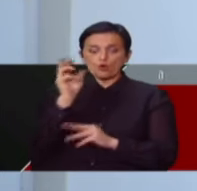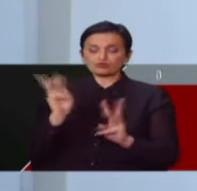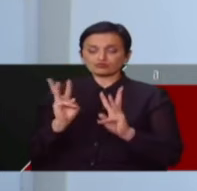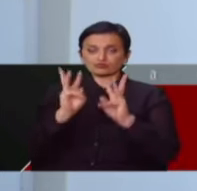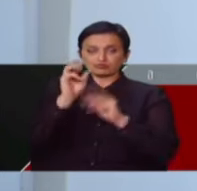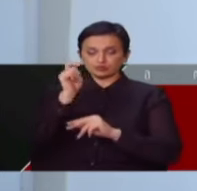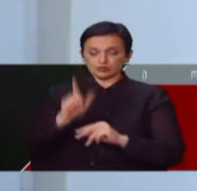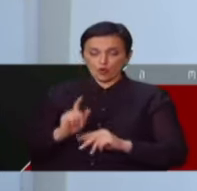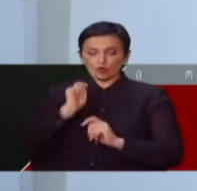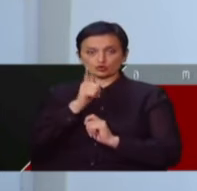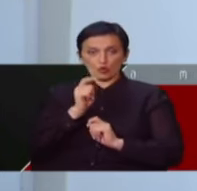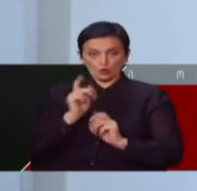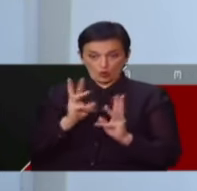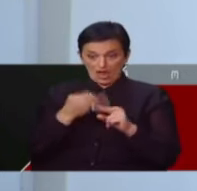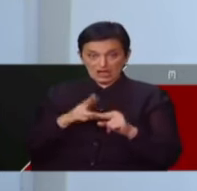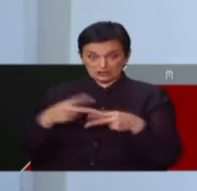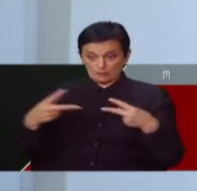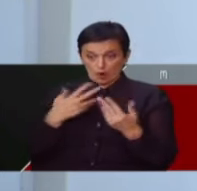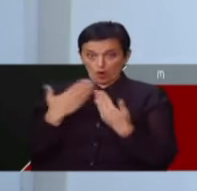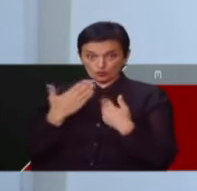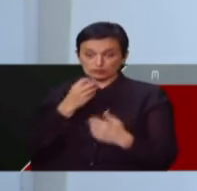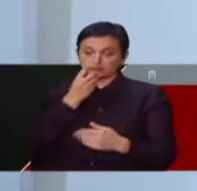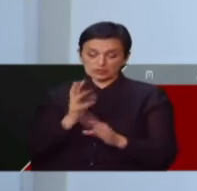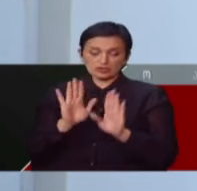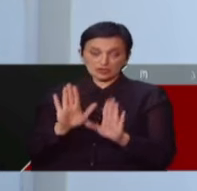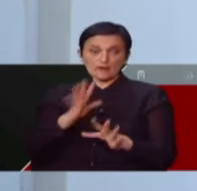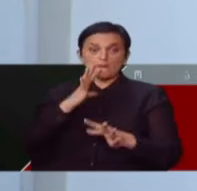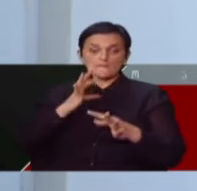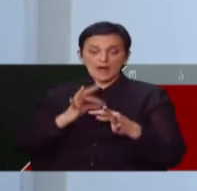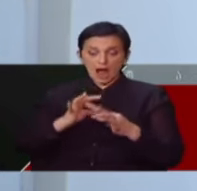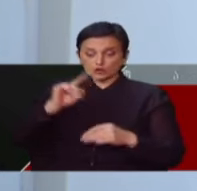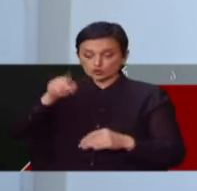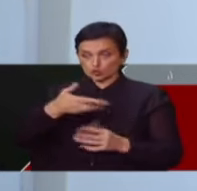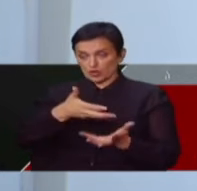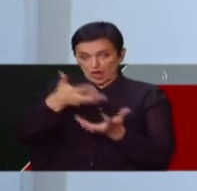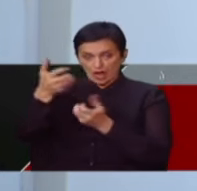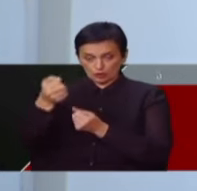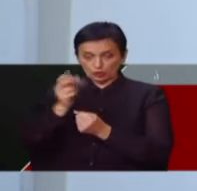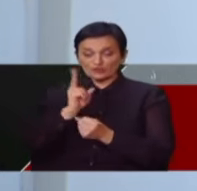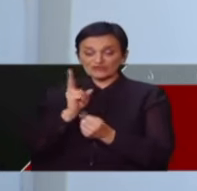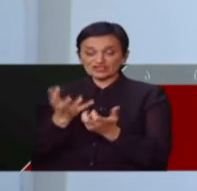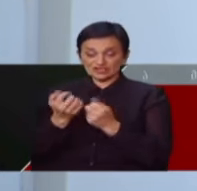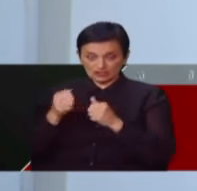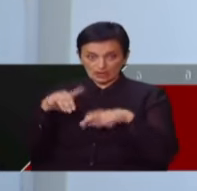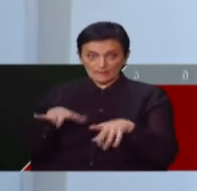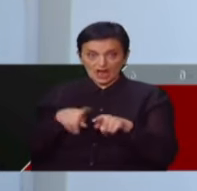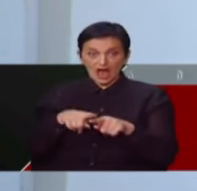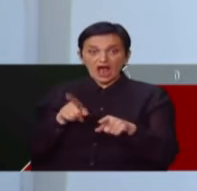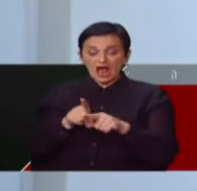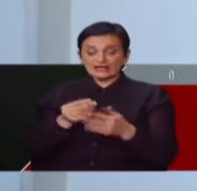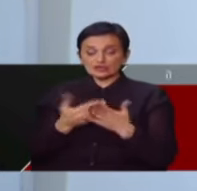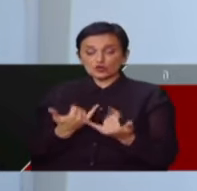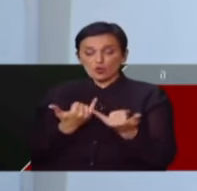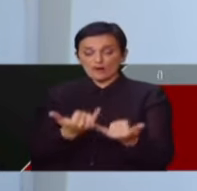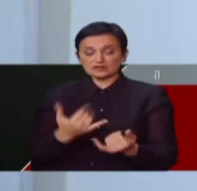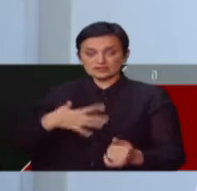არის პარტნიორული ურთიერთობა? კი ბატონო, ამაზე პასუხისგებლობა თავად აიღონ, ვინც ამ გადაწყვეტილებას იღებენ, რომ ასე უფასებენ